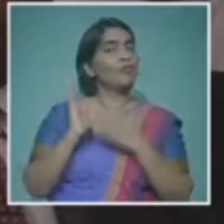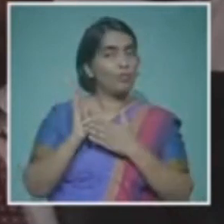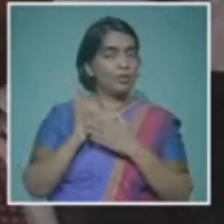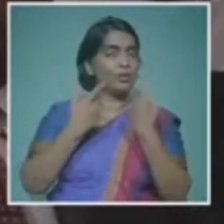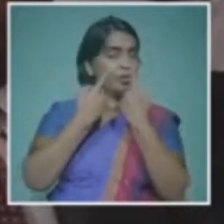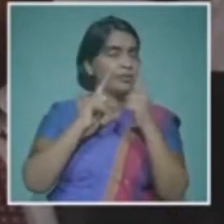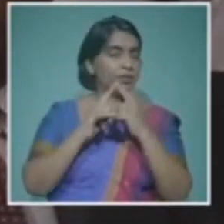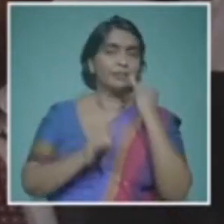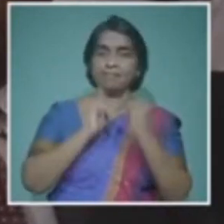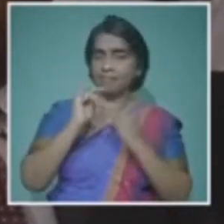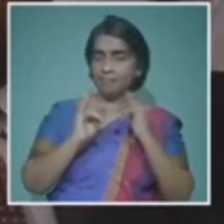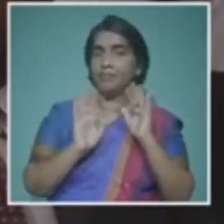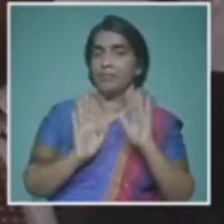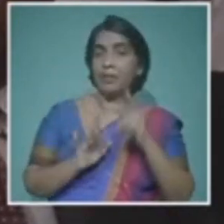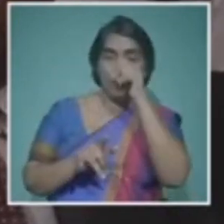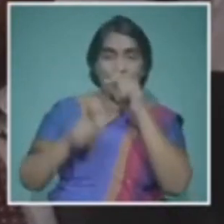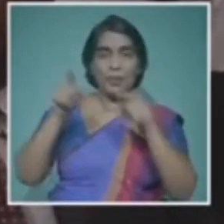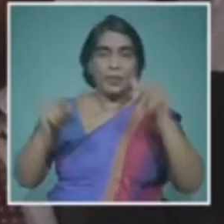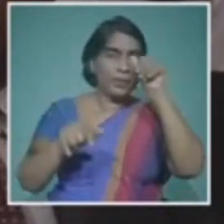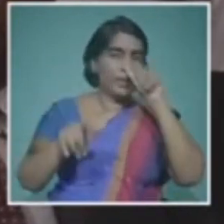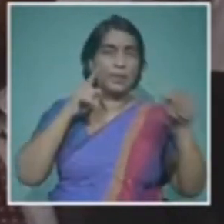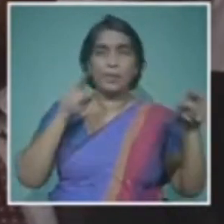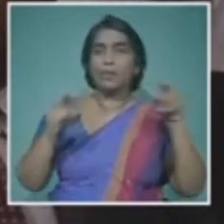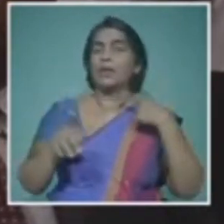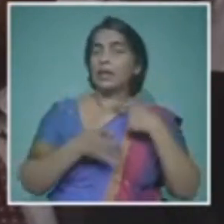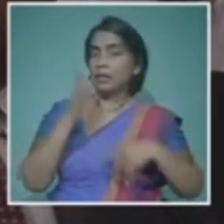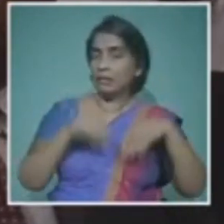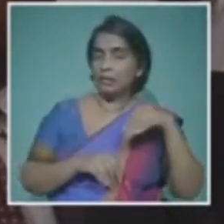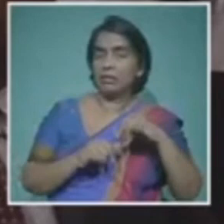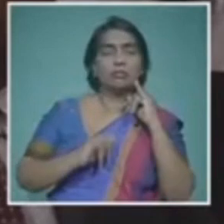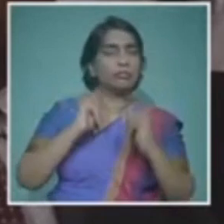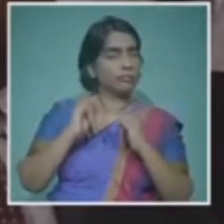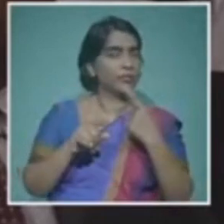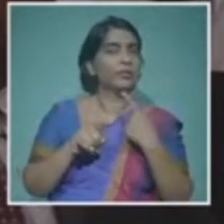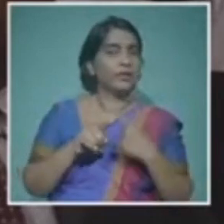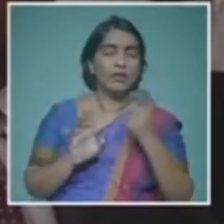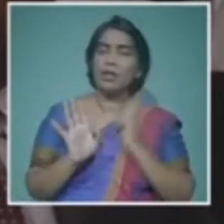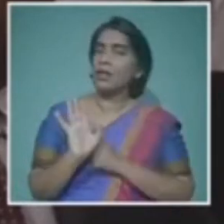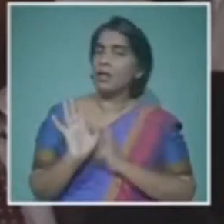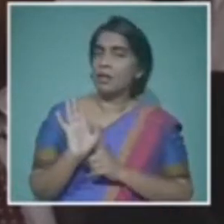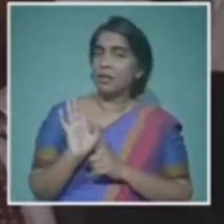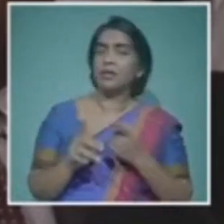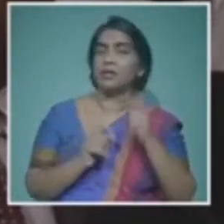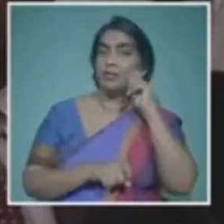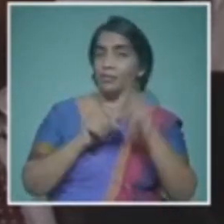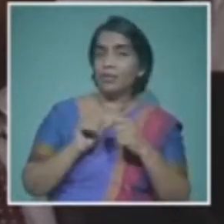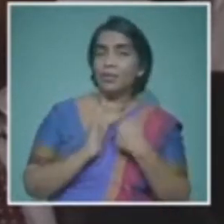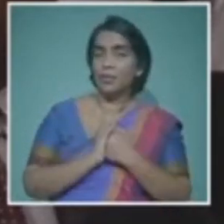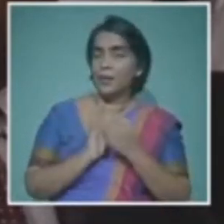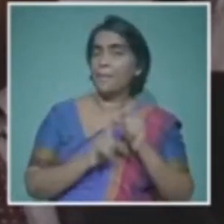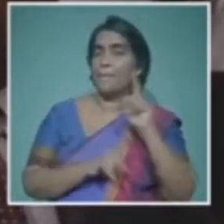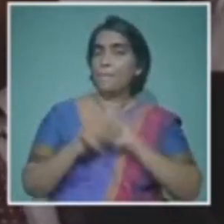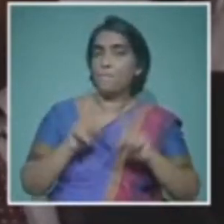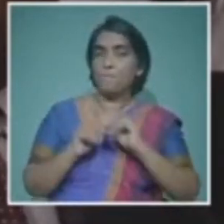විවිධ විවේචනත් එක්ක අරු හොරා මූ හොරා කියන දේශපාලන විවේචනය තමයි හැමදාම මේ උදවිය මේ උත්තරීතර